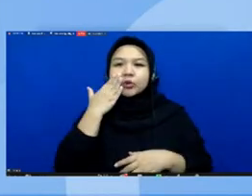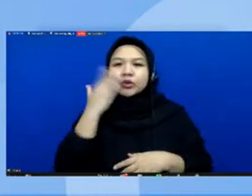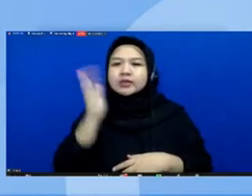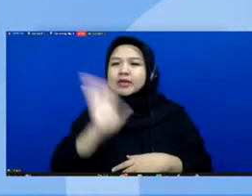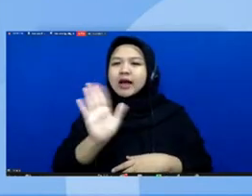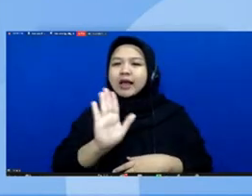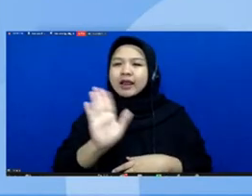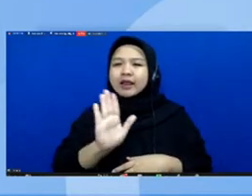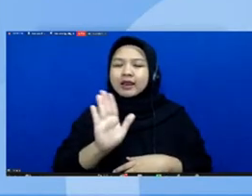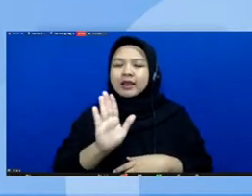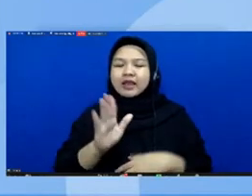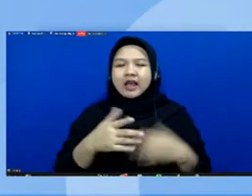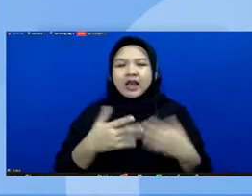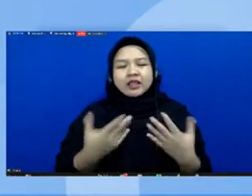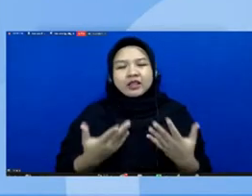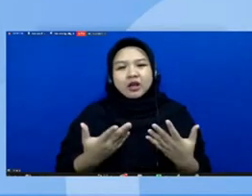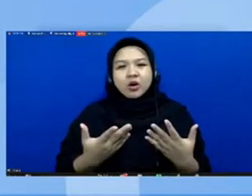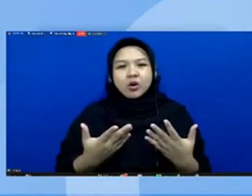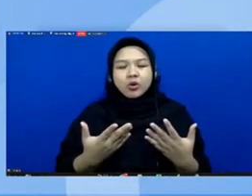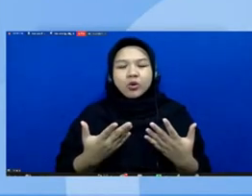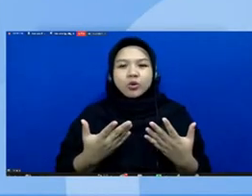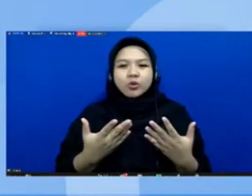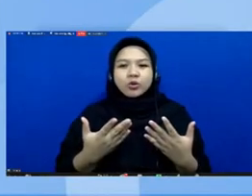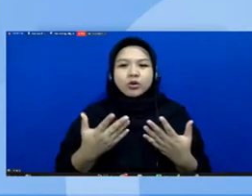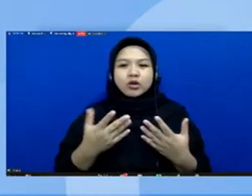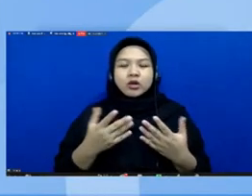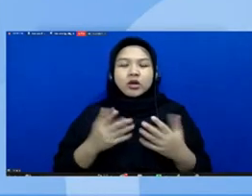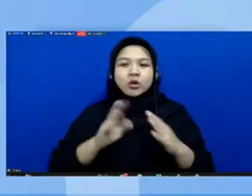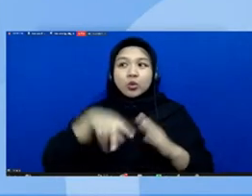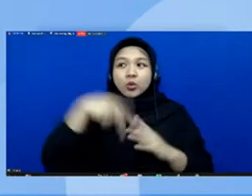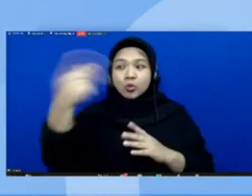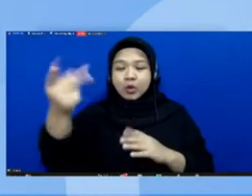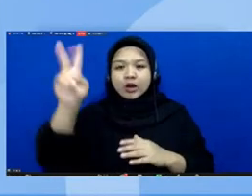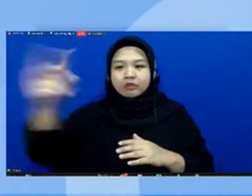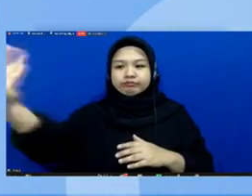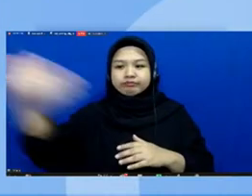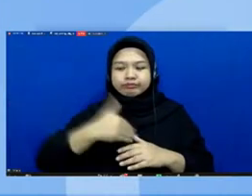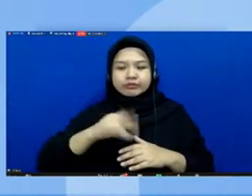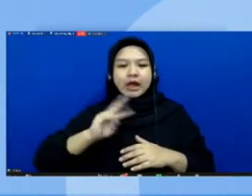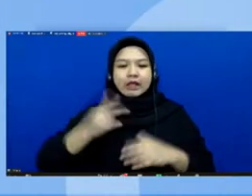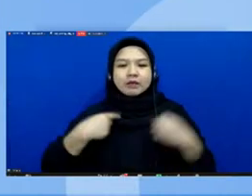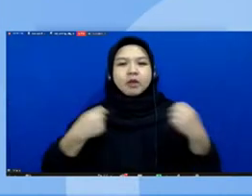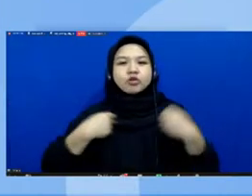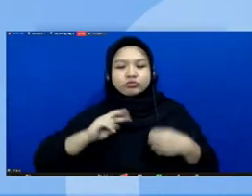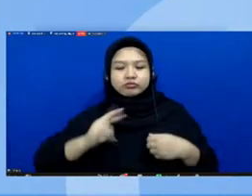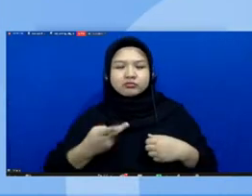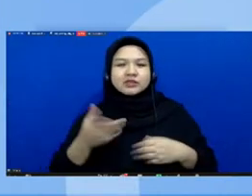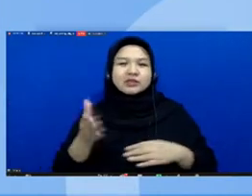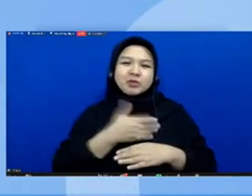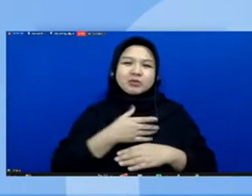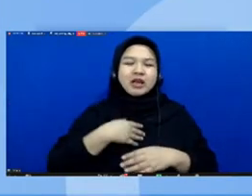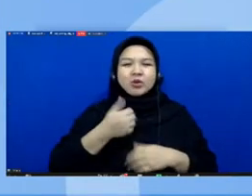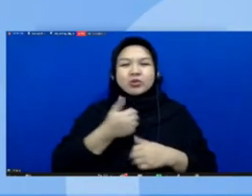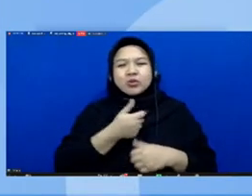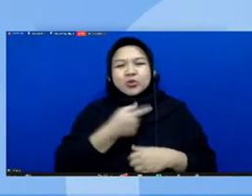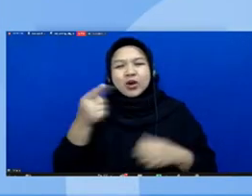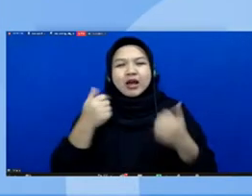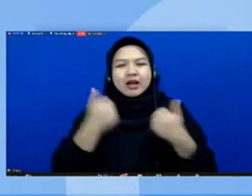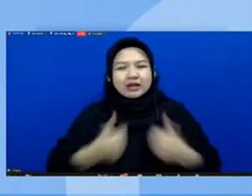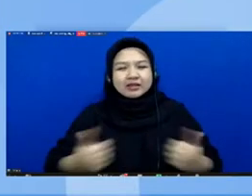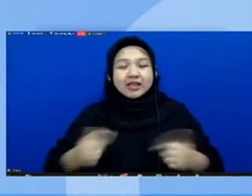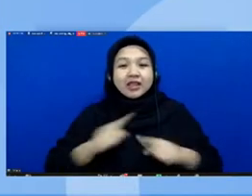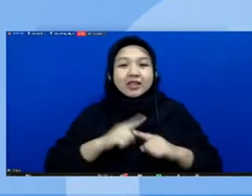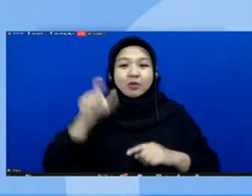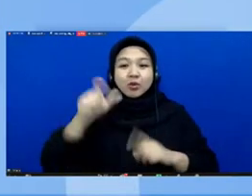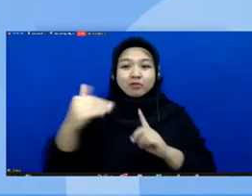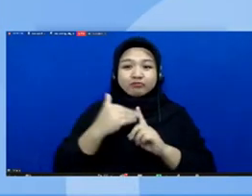atau pulang dari luar-luar harus mengganti baju. Sebelumnya saya kurang rajin, sekarang sejak ada promotor mengingatkan